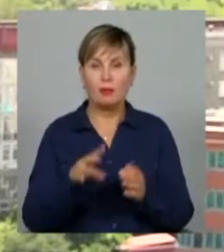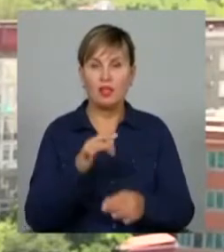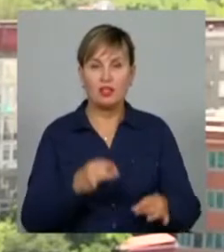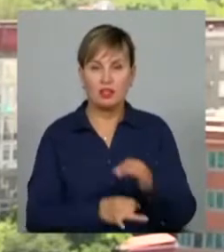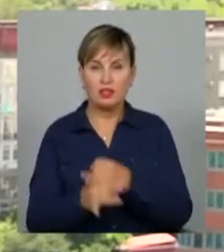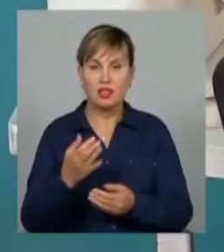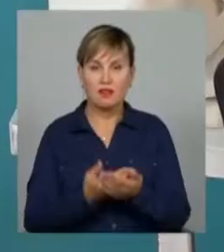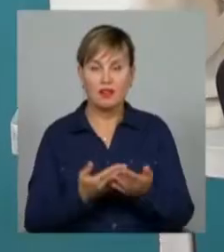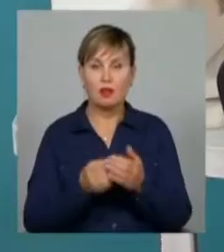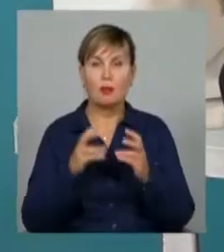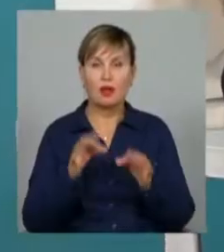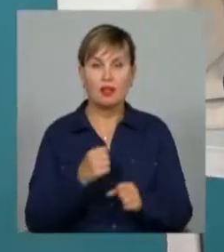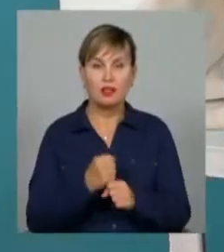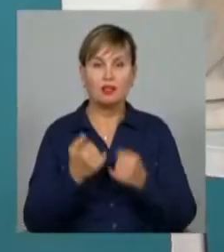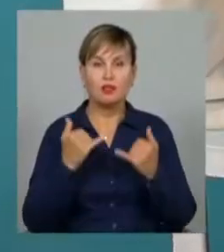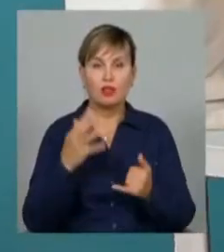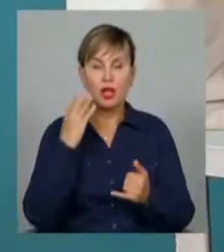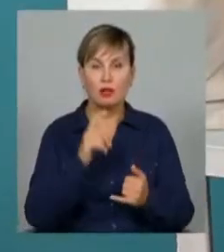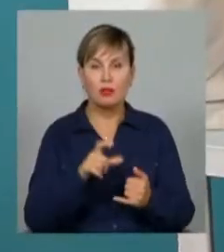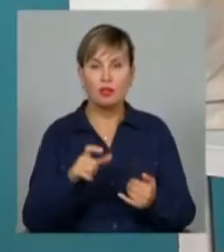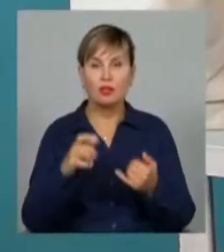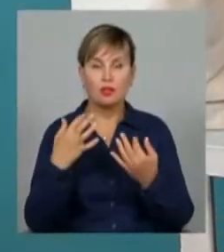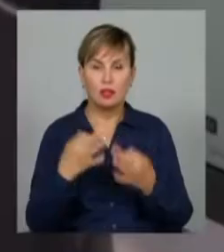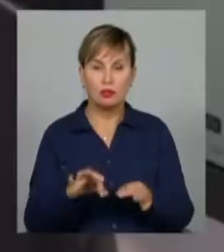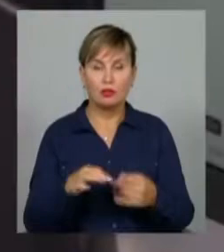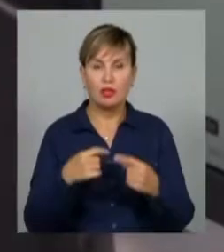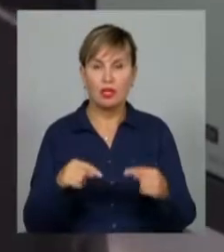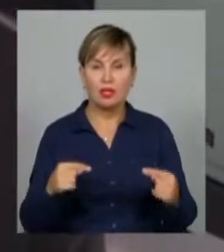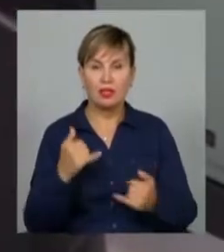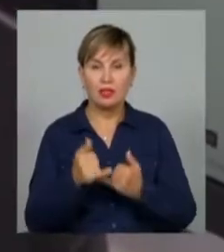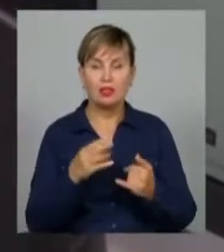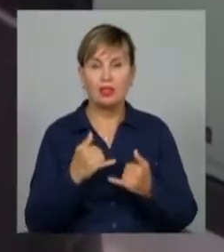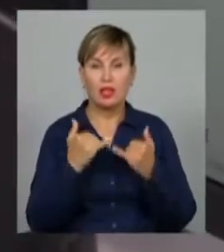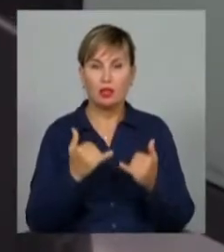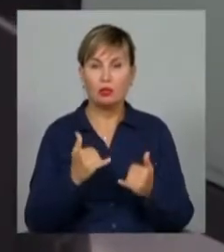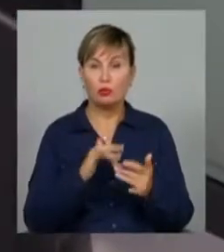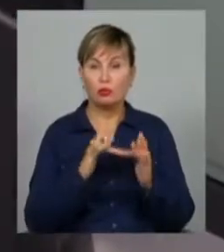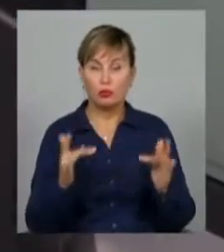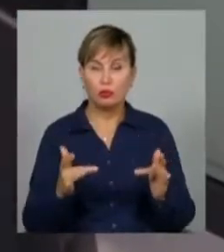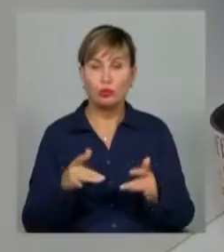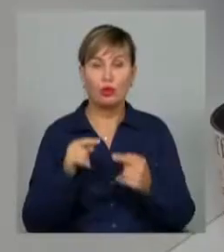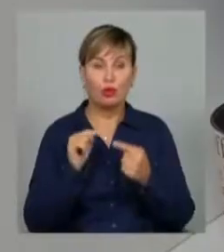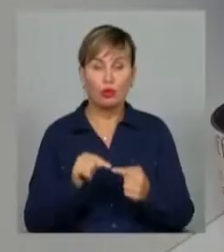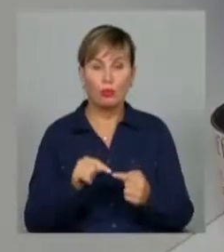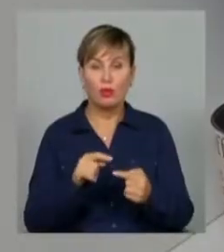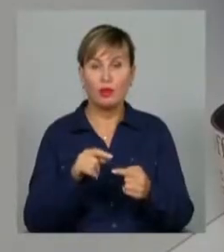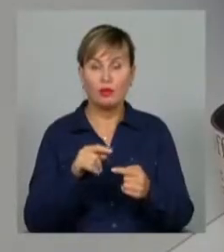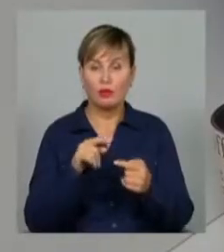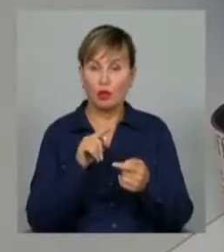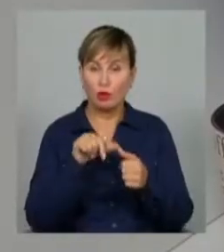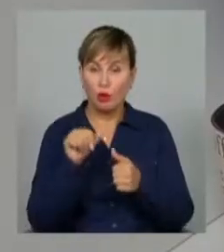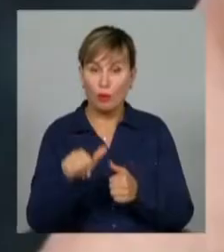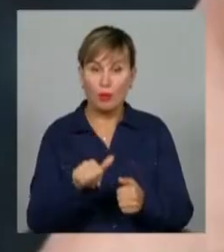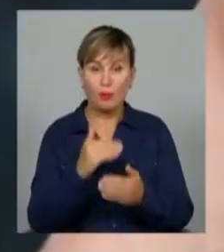как правильно сделать. Сегодня алматинцам доступен целый ряд сервисов для оказания онлайн-услуг. Кроме антиковидной программы «Ашик»,